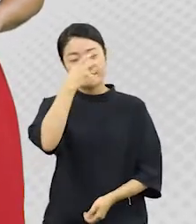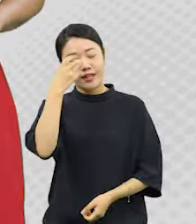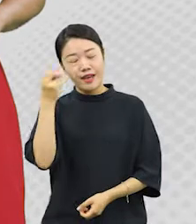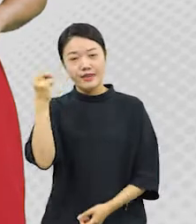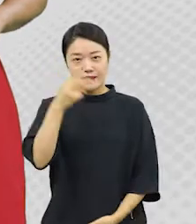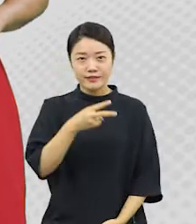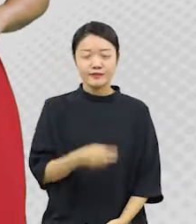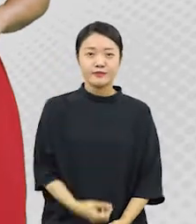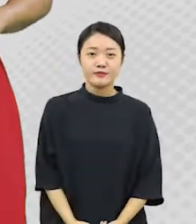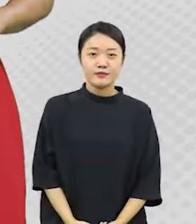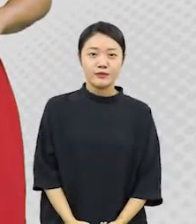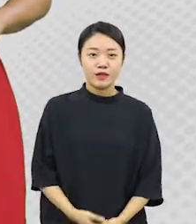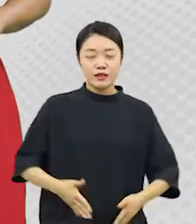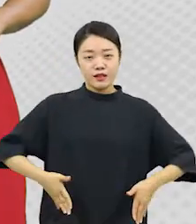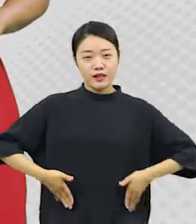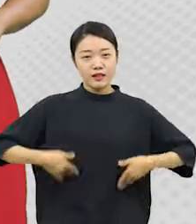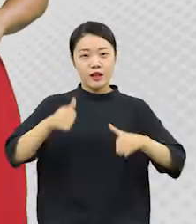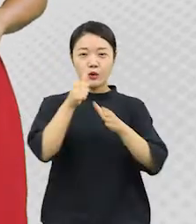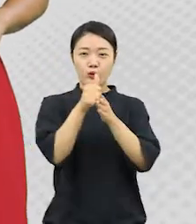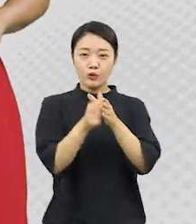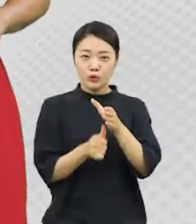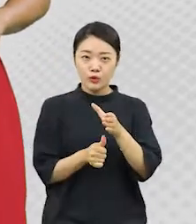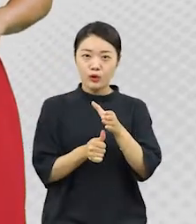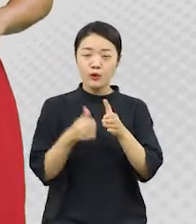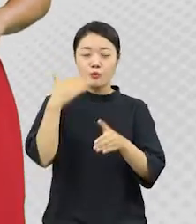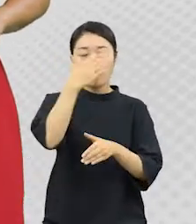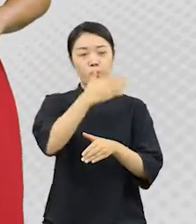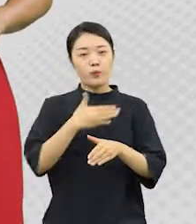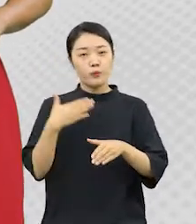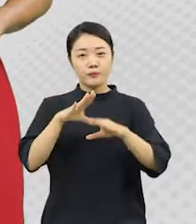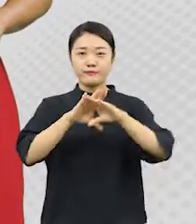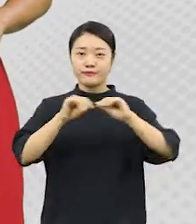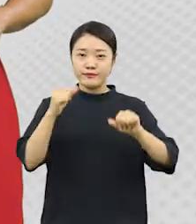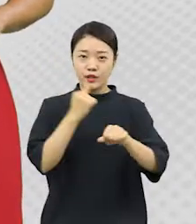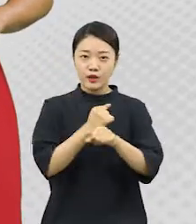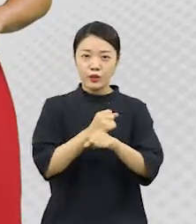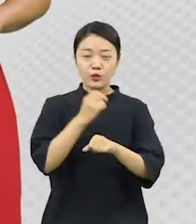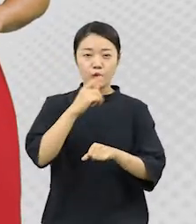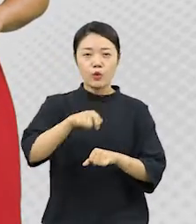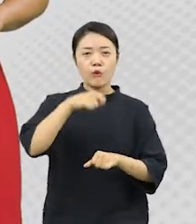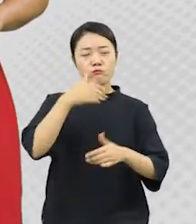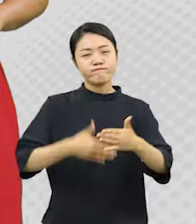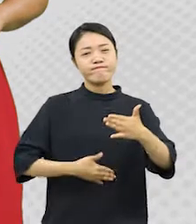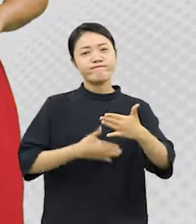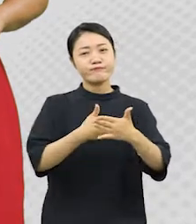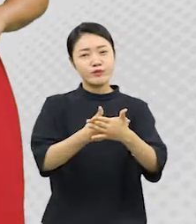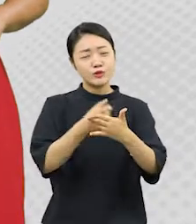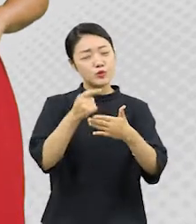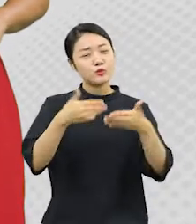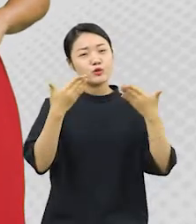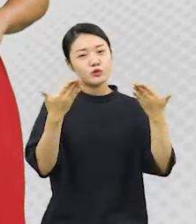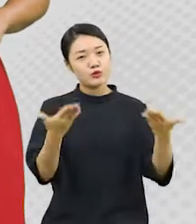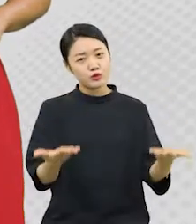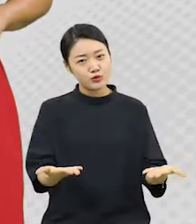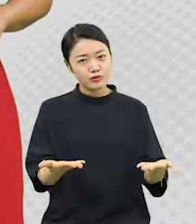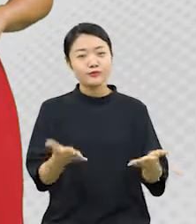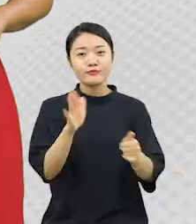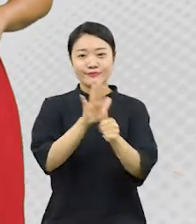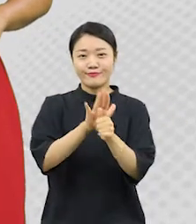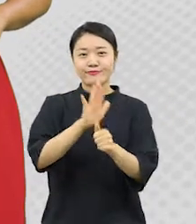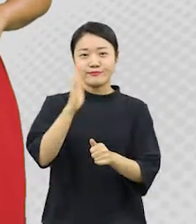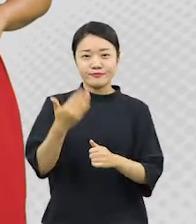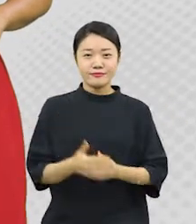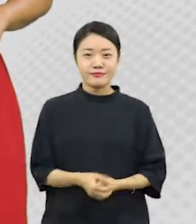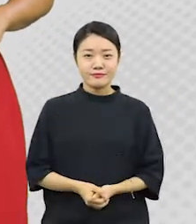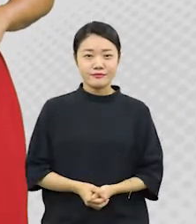따뜻한 반신욕으로 몸의 피로도 풀어주고요. 먹다 지친 배를 조금은 쉬게 해주는 것도 도움이 된다고 합니다.